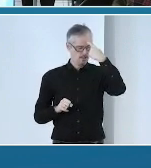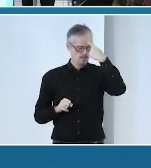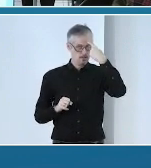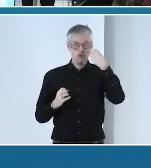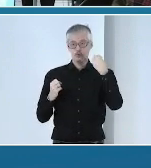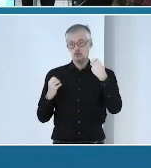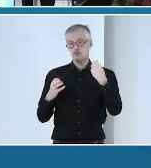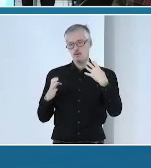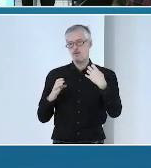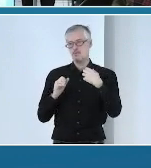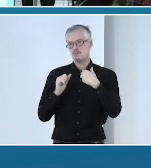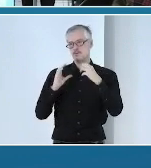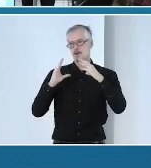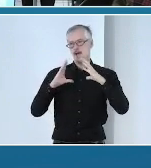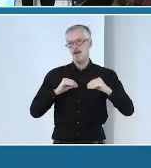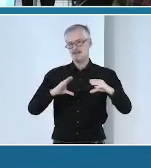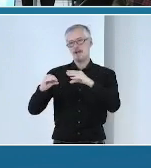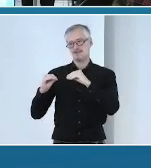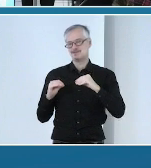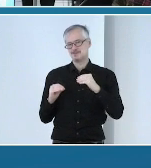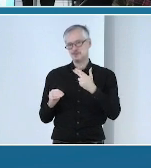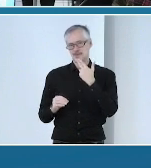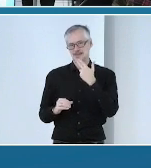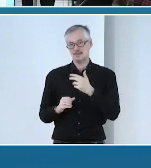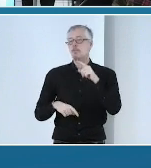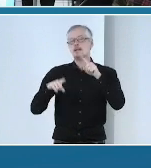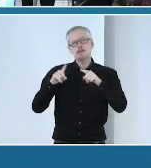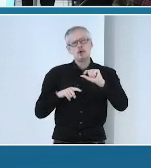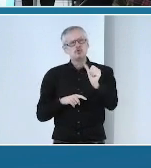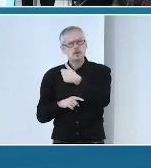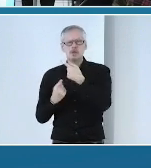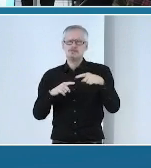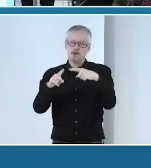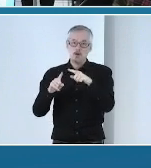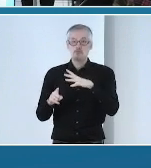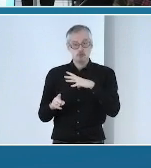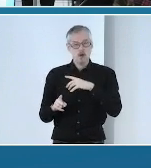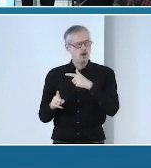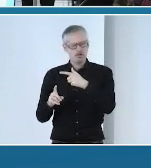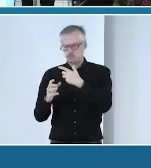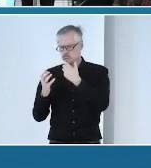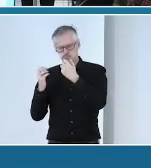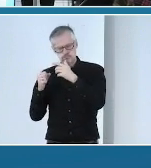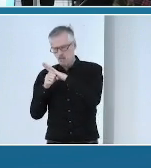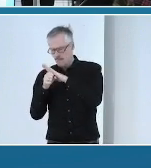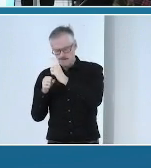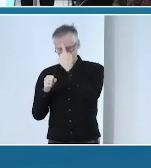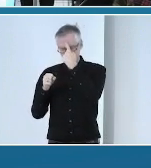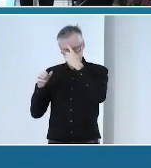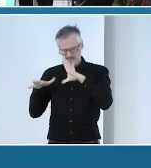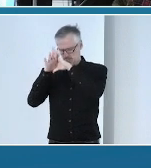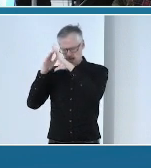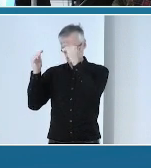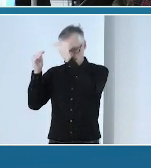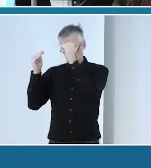aussi en partie spatialement. Ça dépend des individus. Il y a des individus pas du tout, il y en a d'autres beaucoup. Voilà. Mais